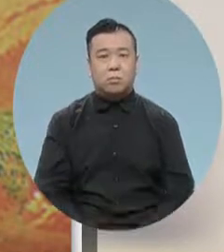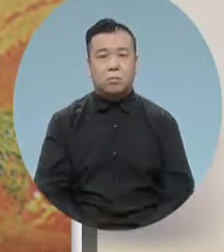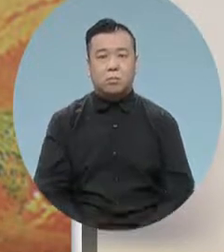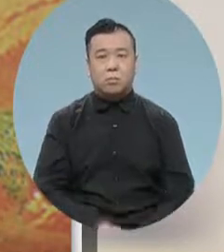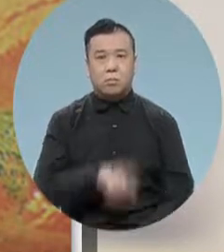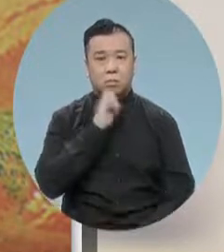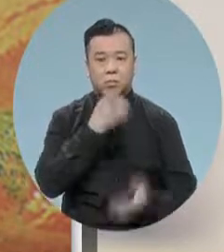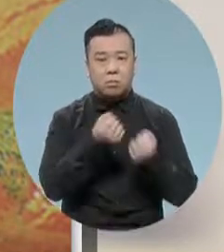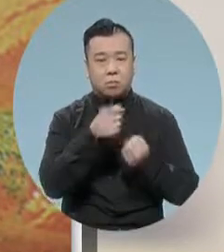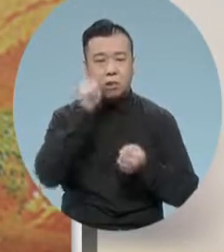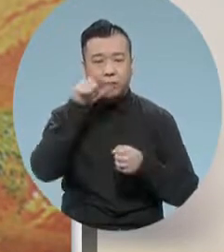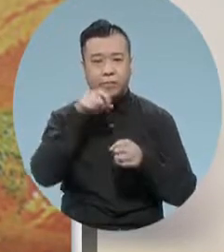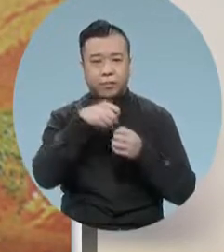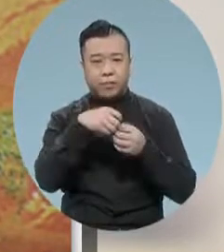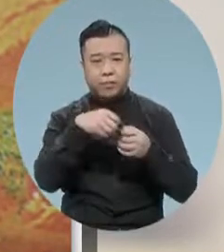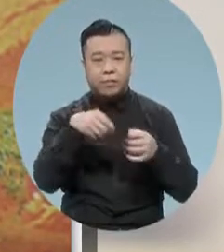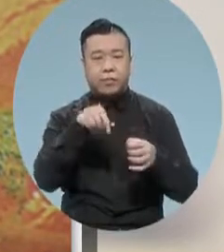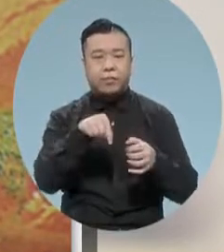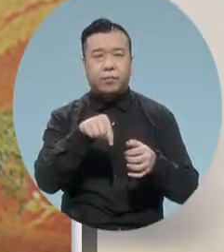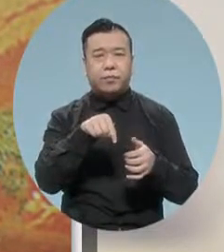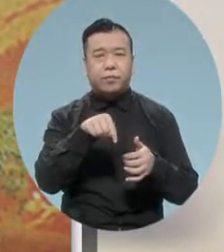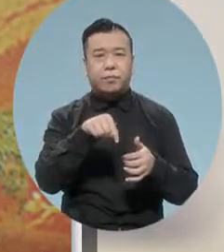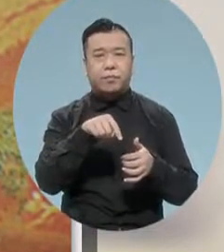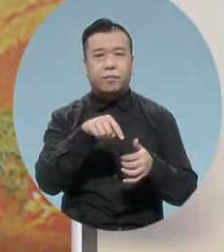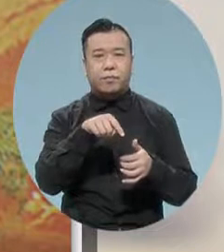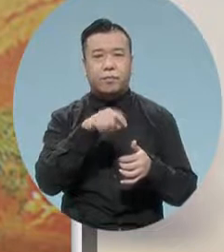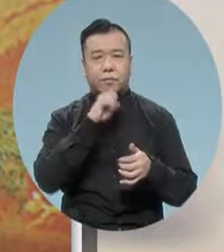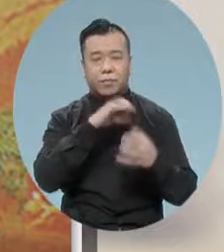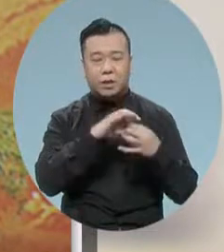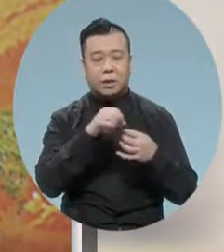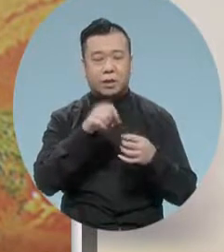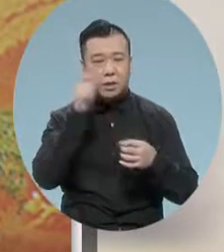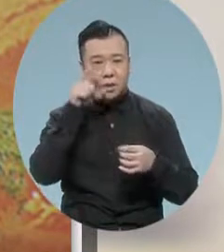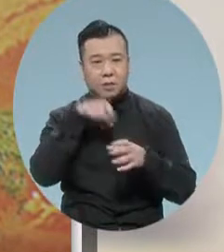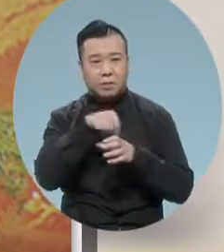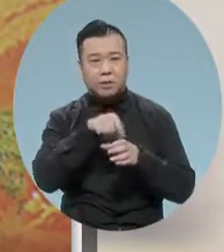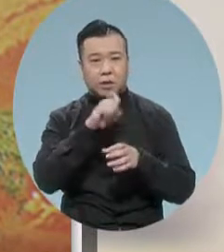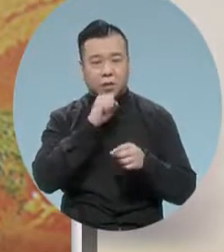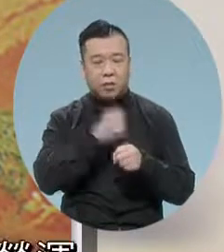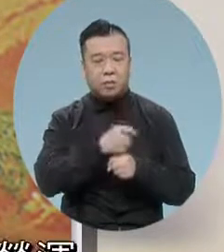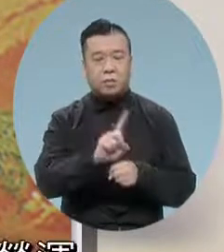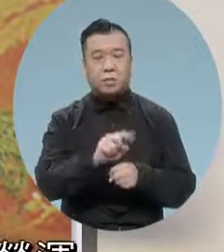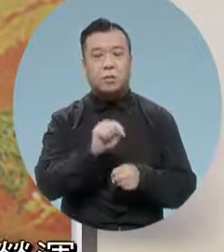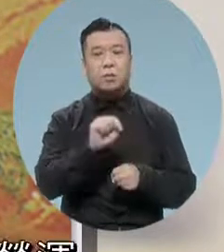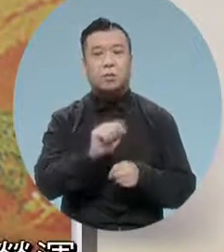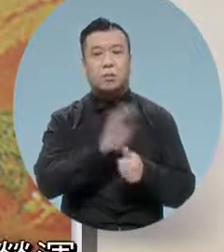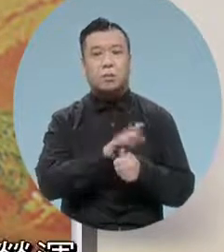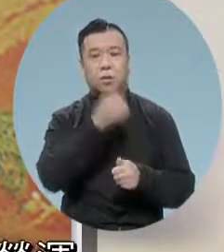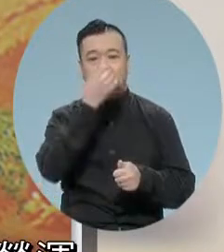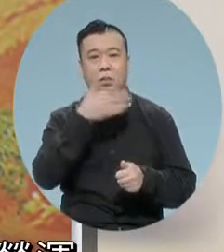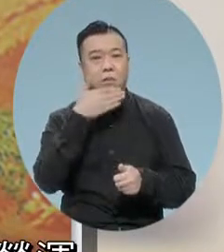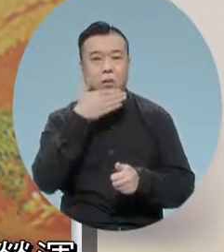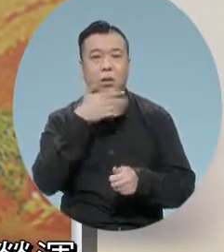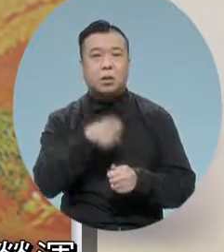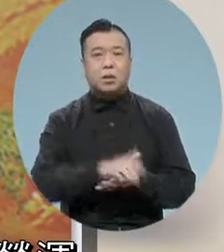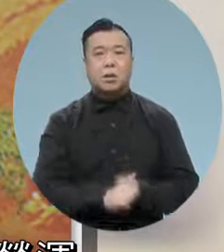拿了一個咖啡舖，一個香港即很大的連鎖咖啡店，就去做了一個 program， 很有趣，就是幫香港的年輕人